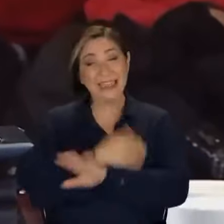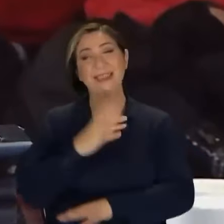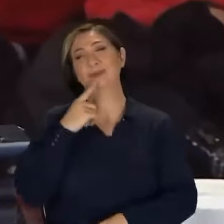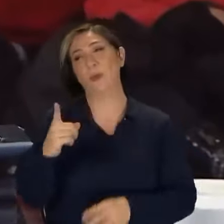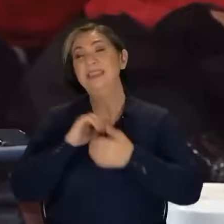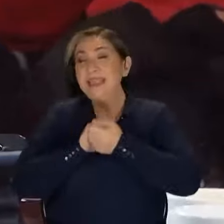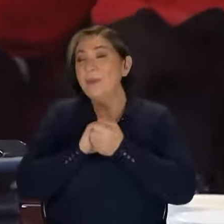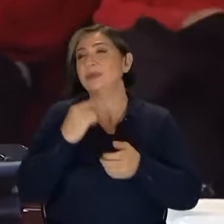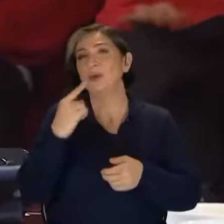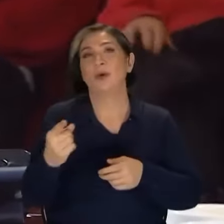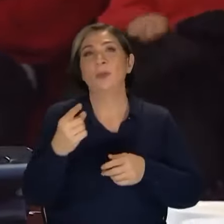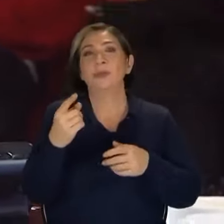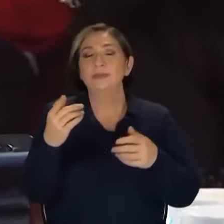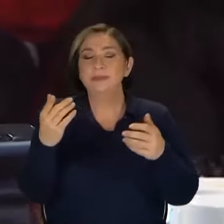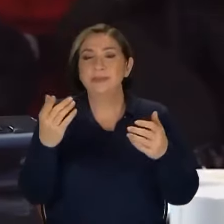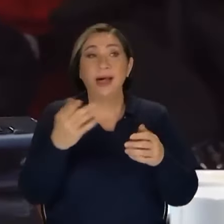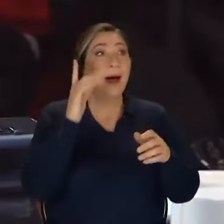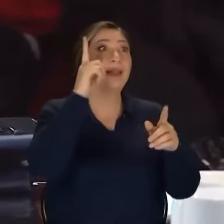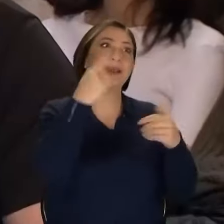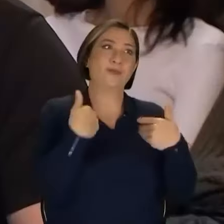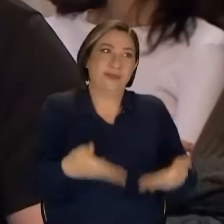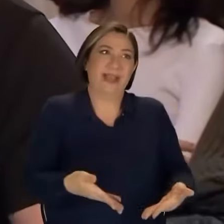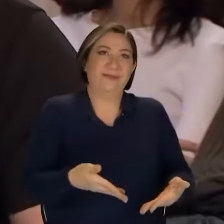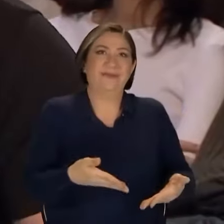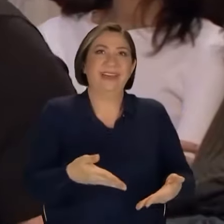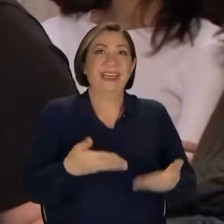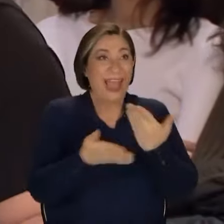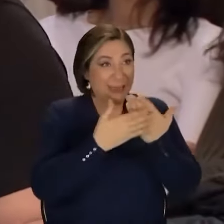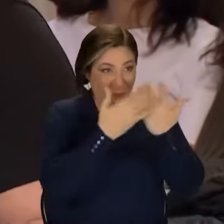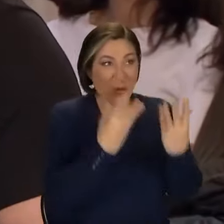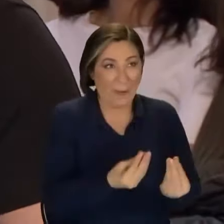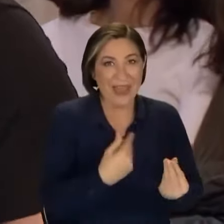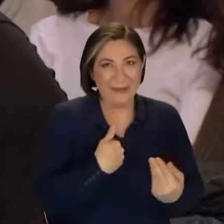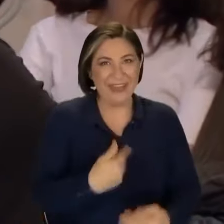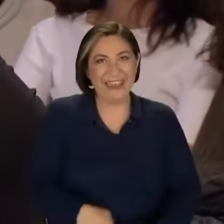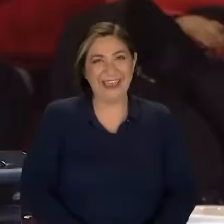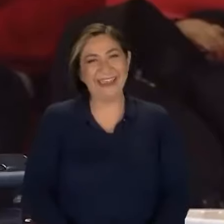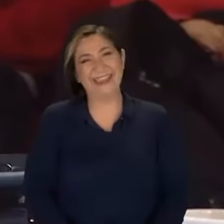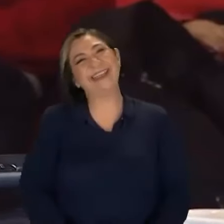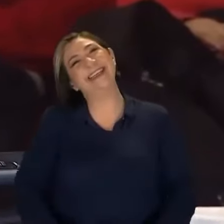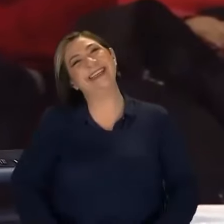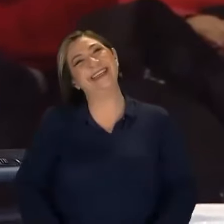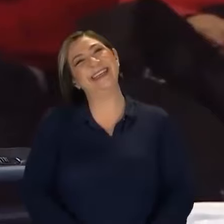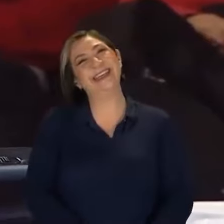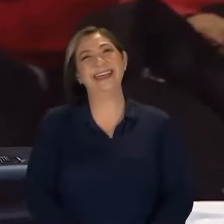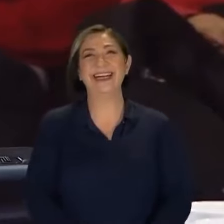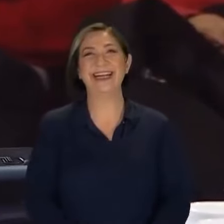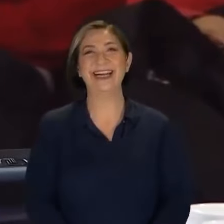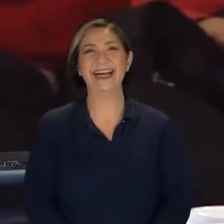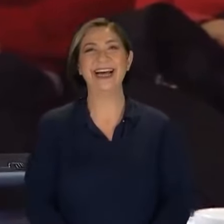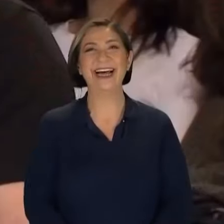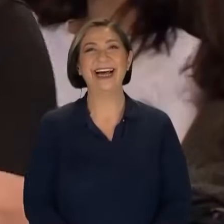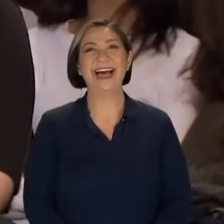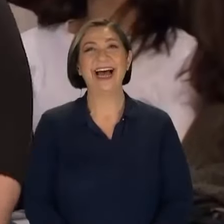söylüyor samimi söyl yani Allah'tan buradayım yani yardımcı olabilirim Aslında